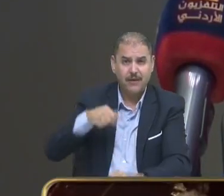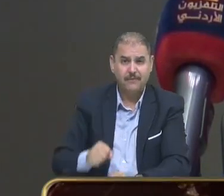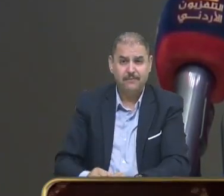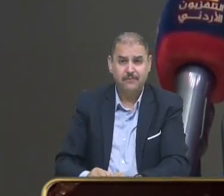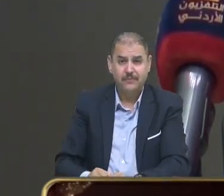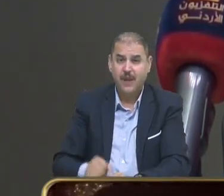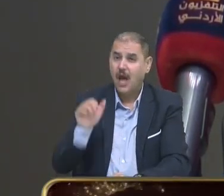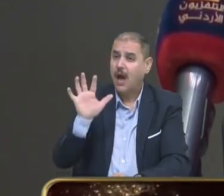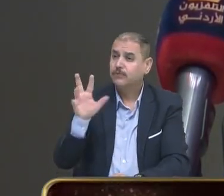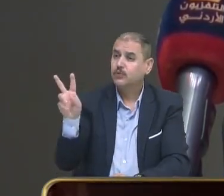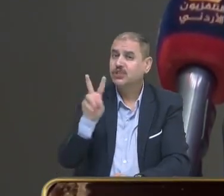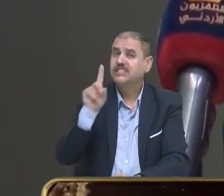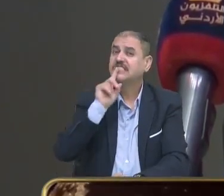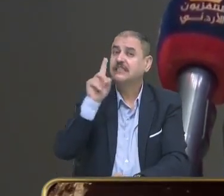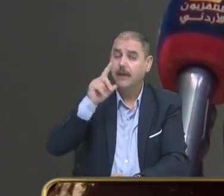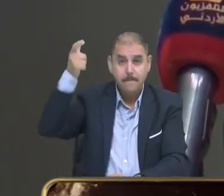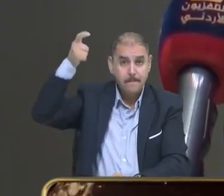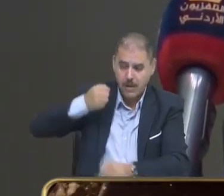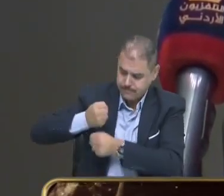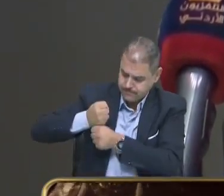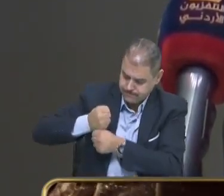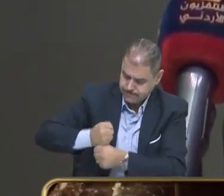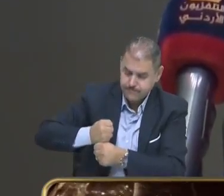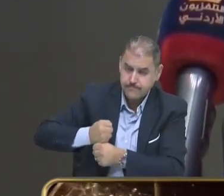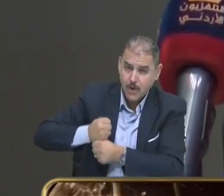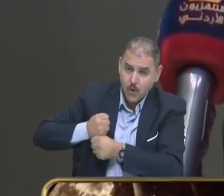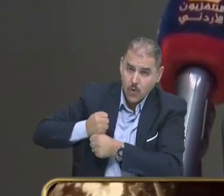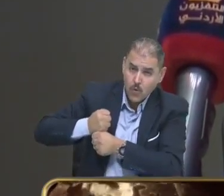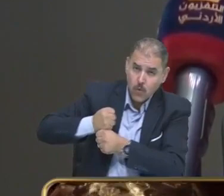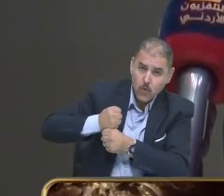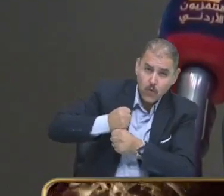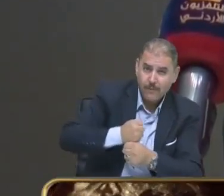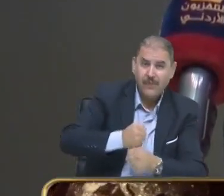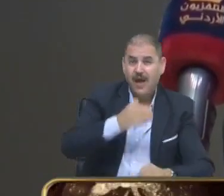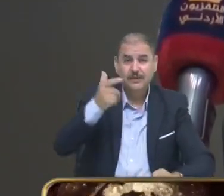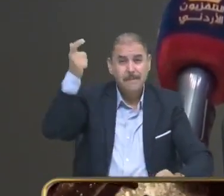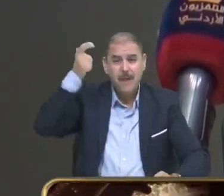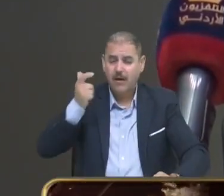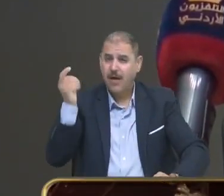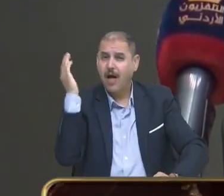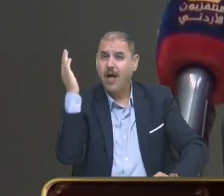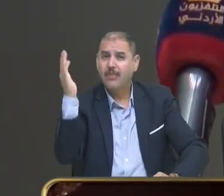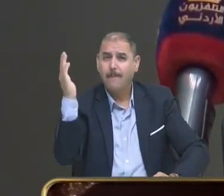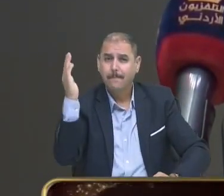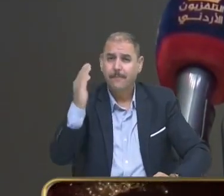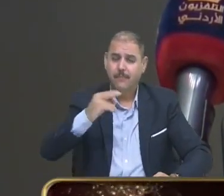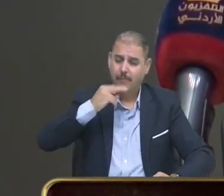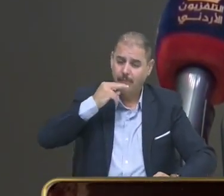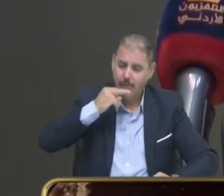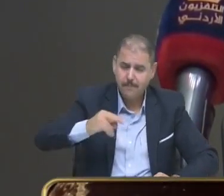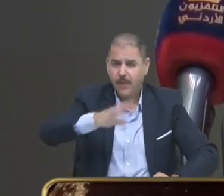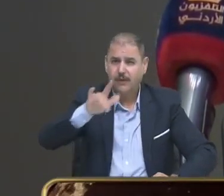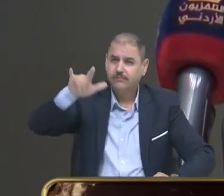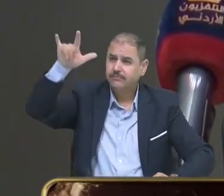وهو ملك للأردن لم يخلو خطاب له من التحدث عن القضية الفلسطينية والقدس